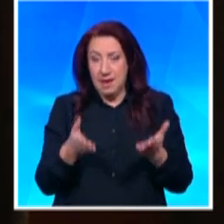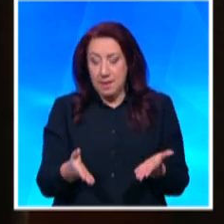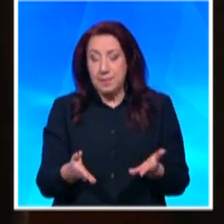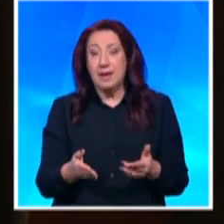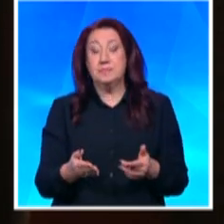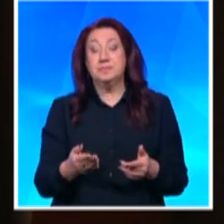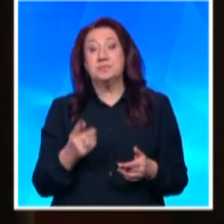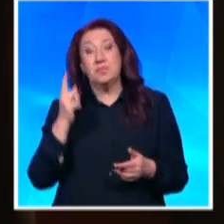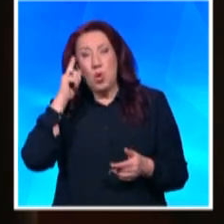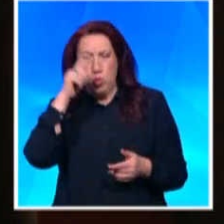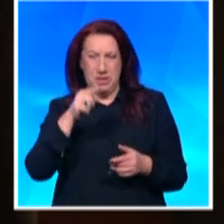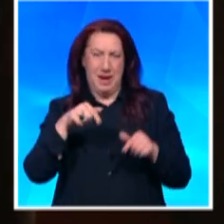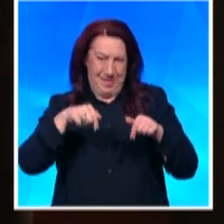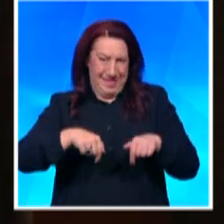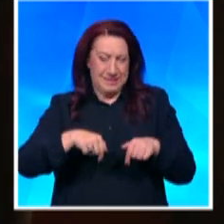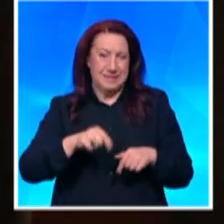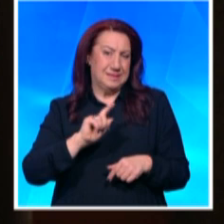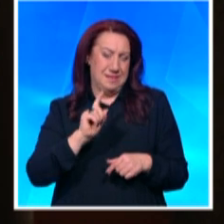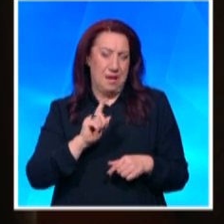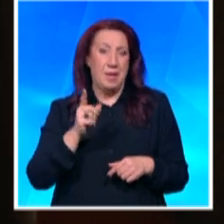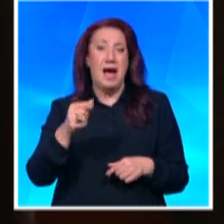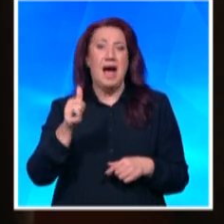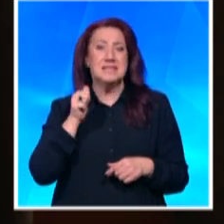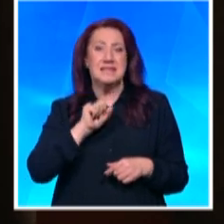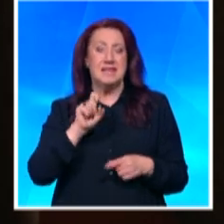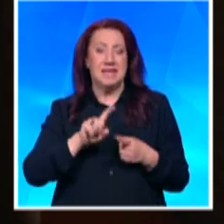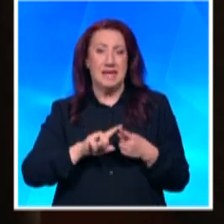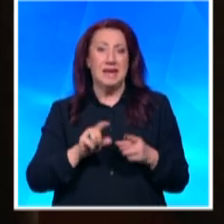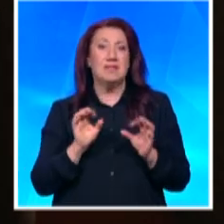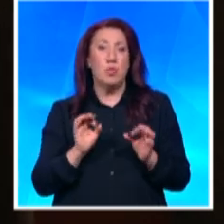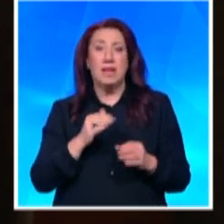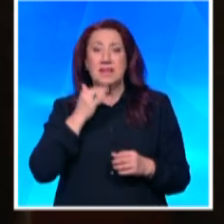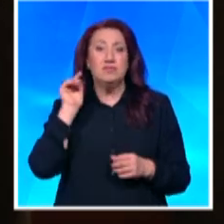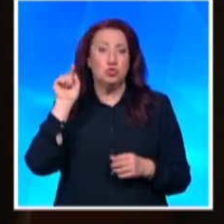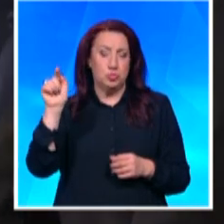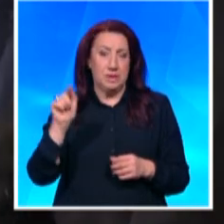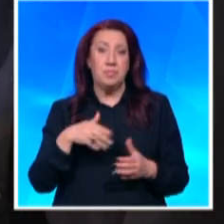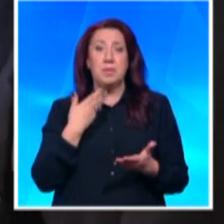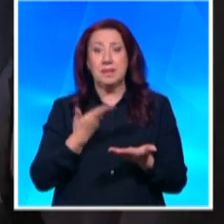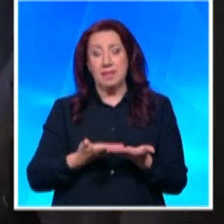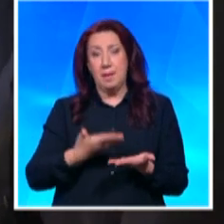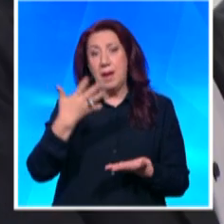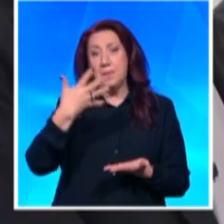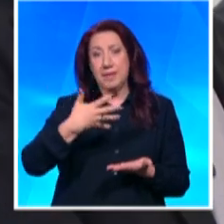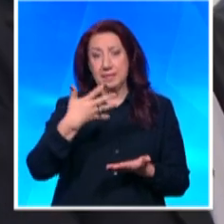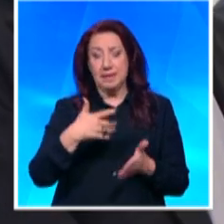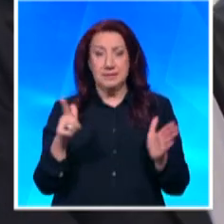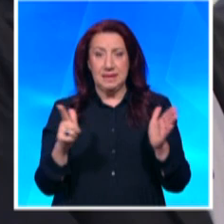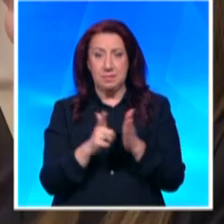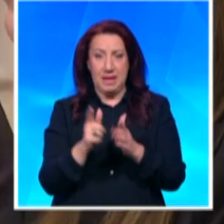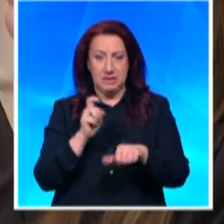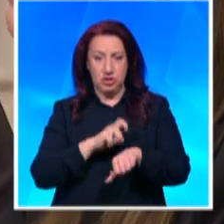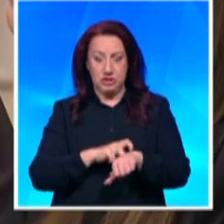отсъствието на Асен и Кирил. Те са в чужбина. Затова предлагаме в петък в 17 часа. Следващата среща беше с